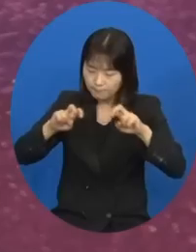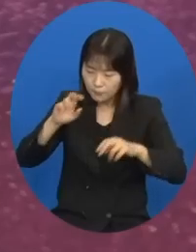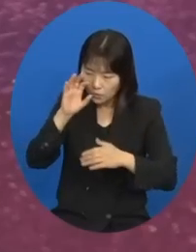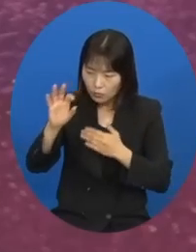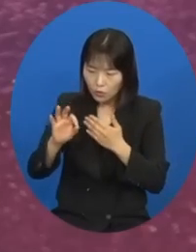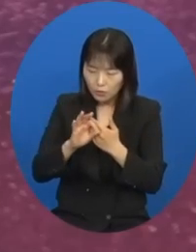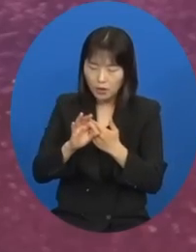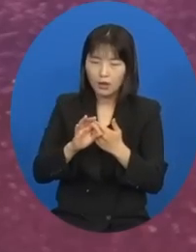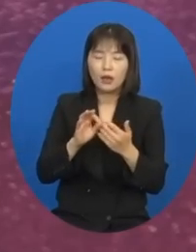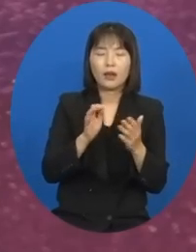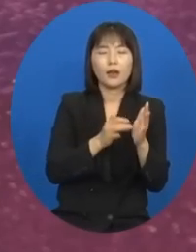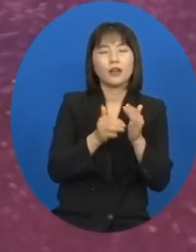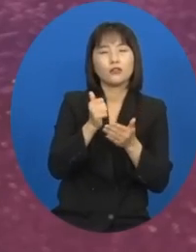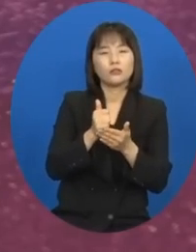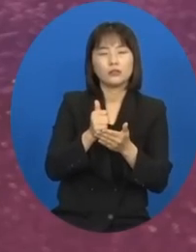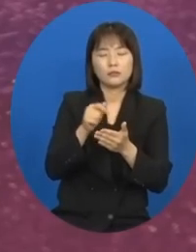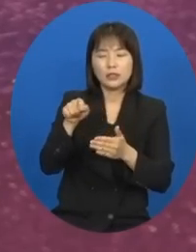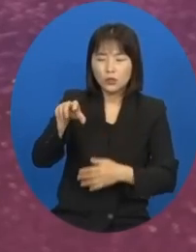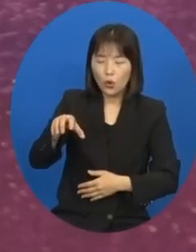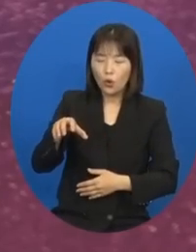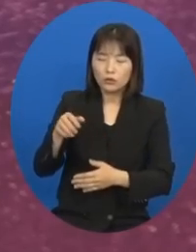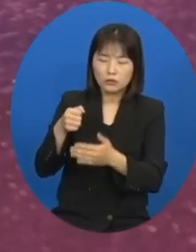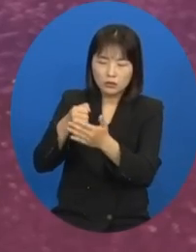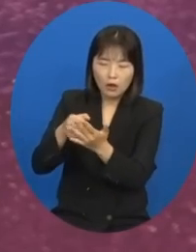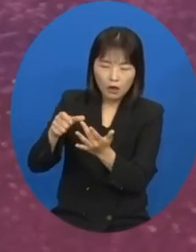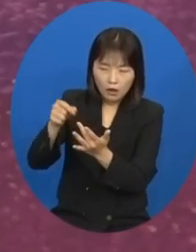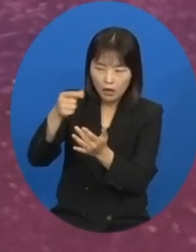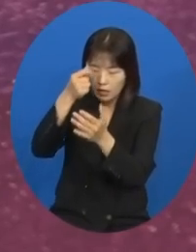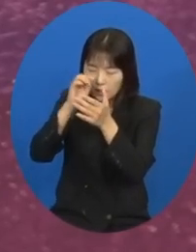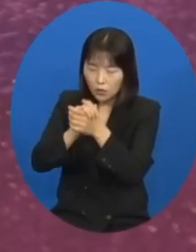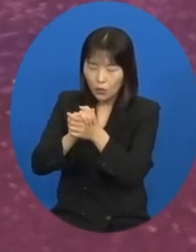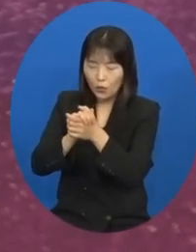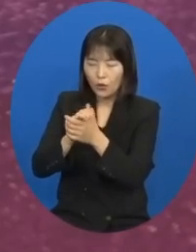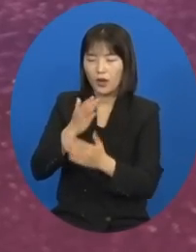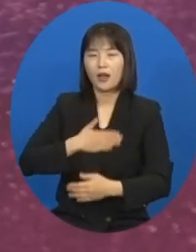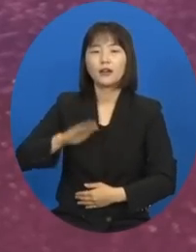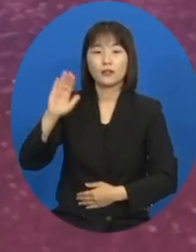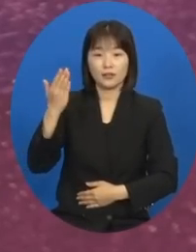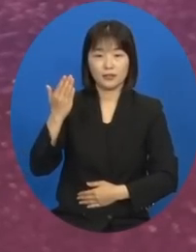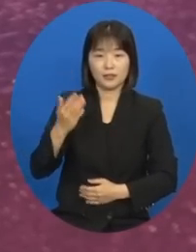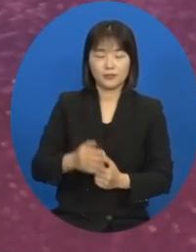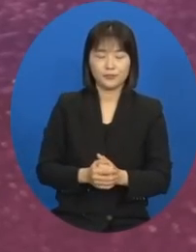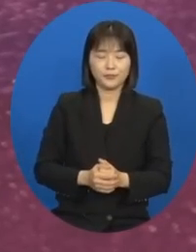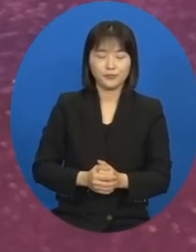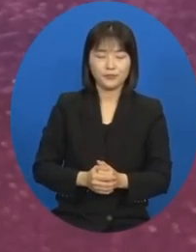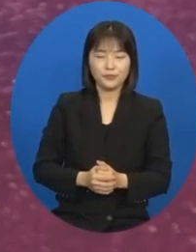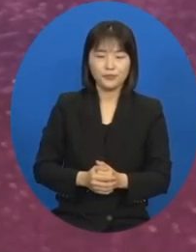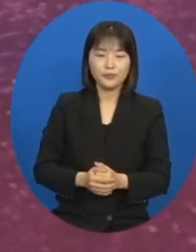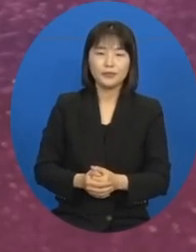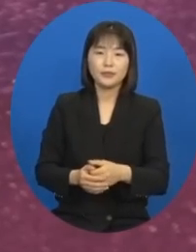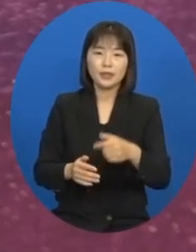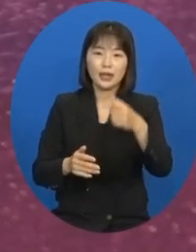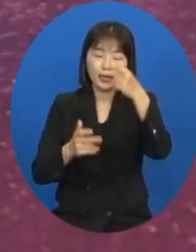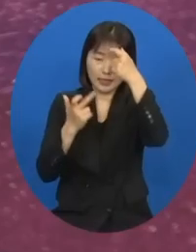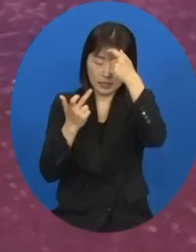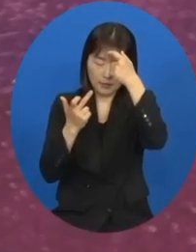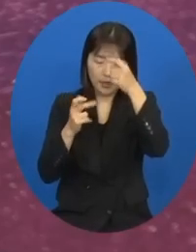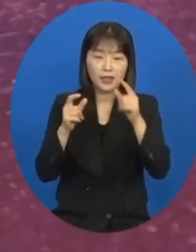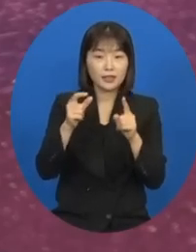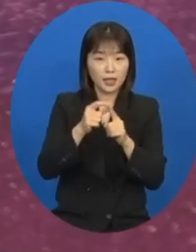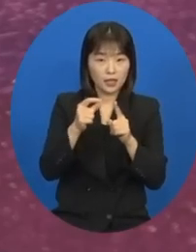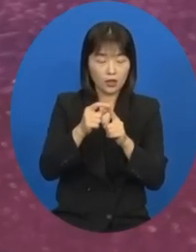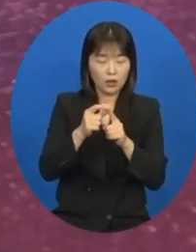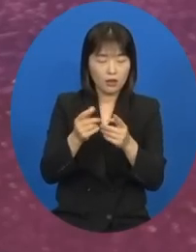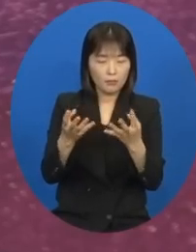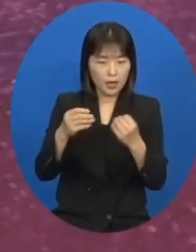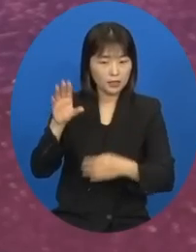예수님이 그래서 여기서 기도하셨구나 그것을 알 수 있게 됩니다 겟세마네라는 단어 우리가 많이